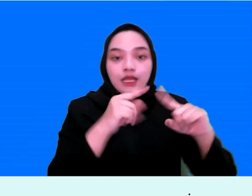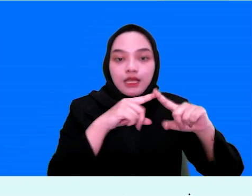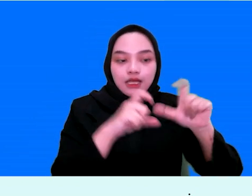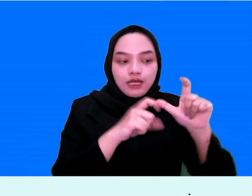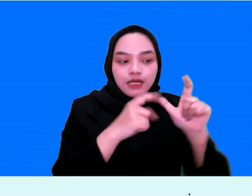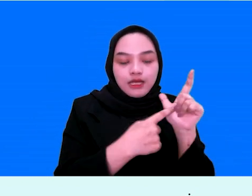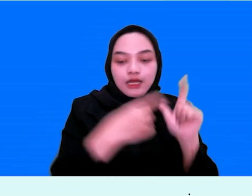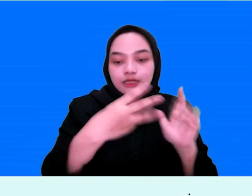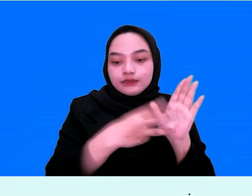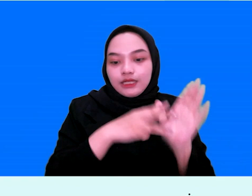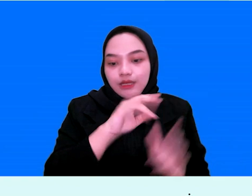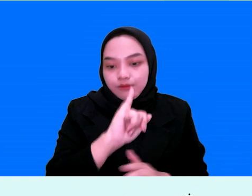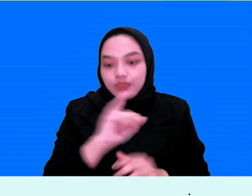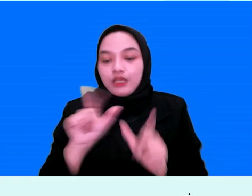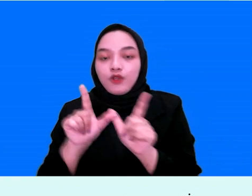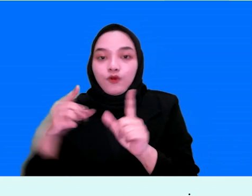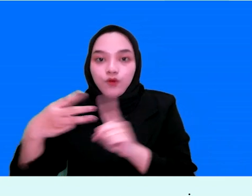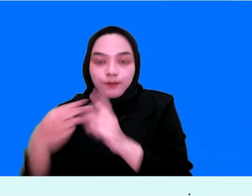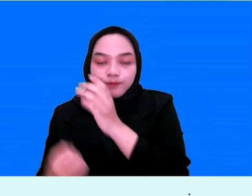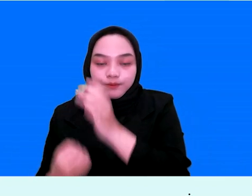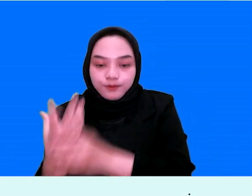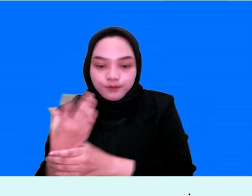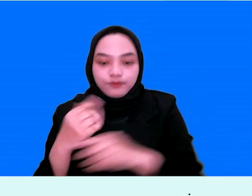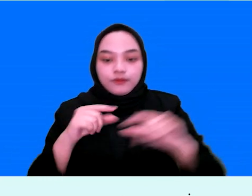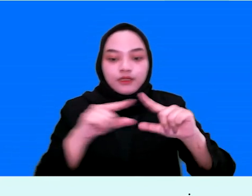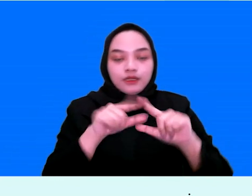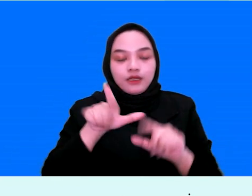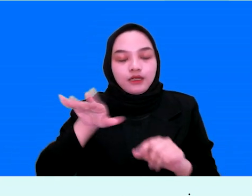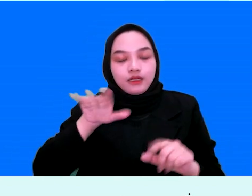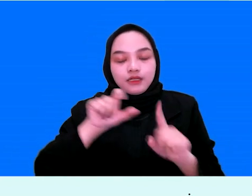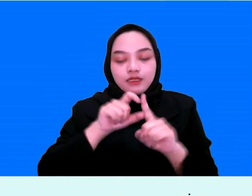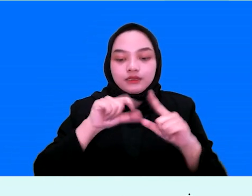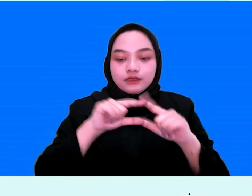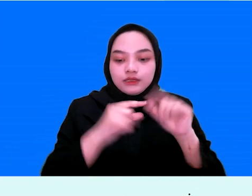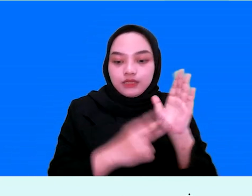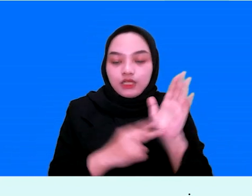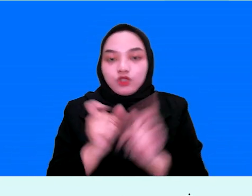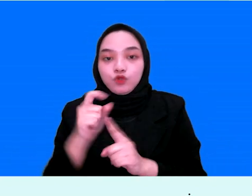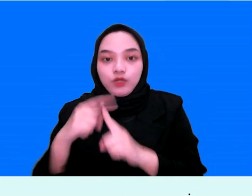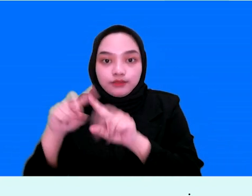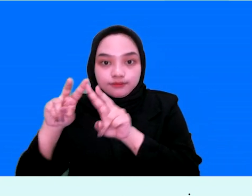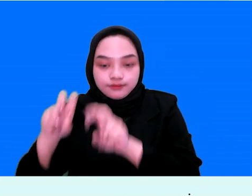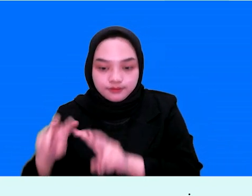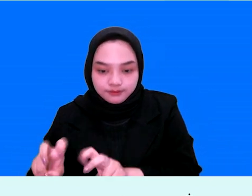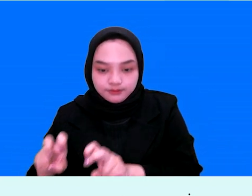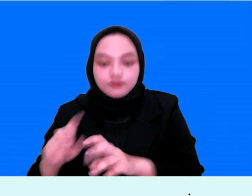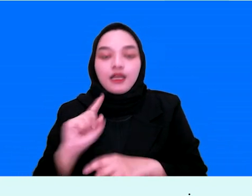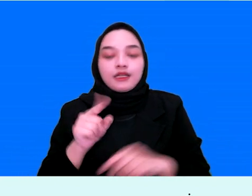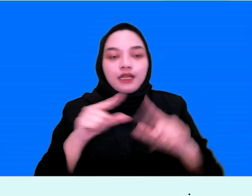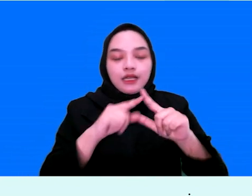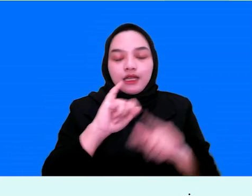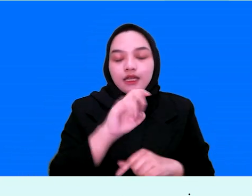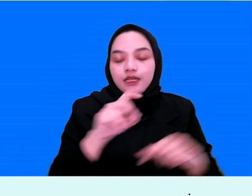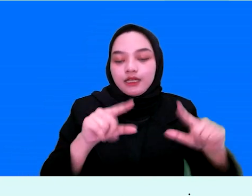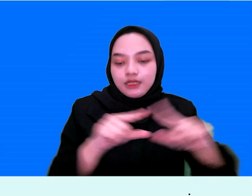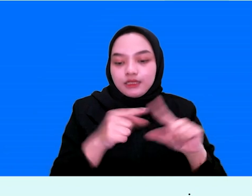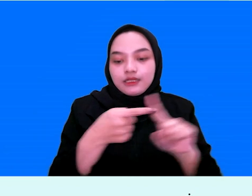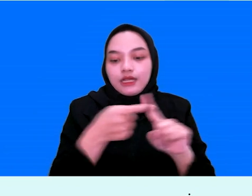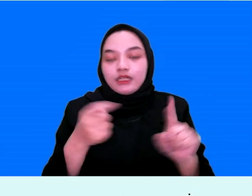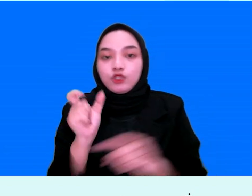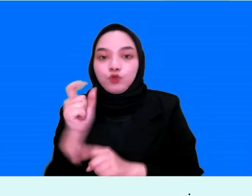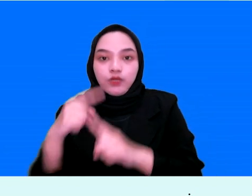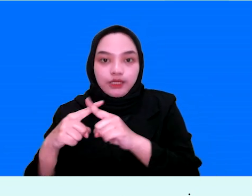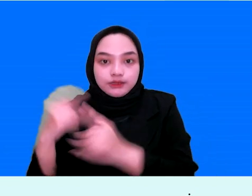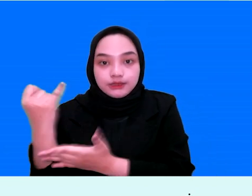Hashemi untuk Pathway Web Developer. Halo, aku Alzidan dari Pathway UX Researcher. Halo, aku Aira dari Pathway